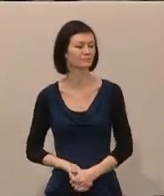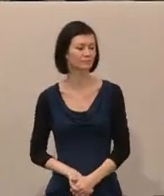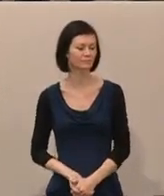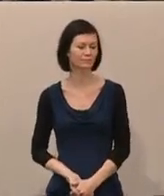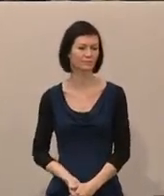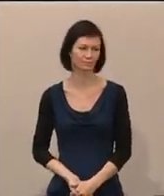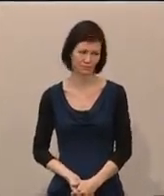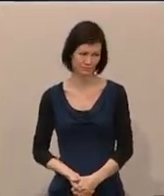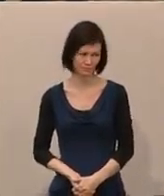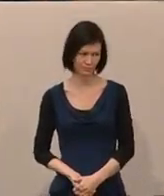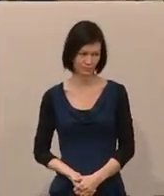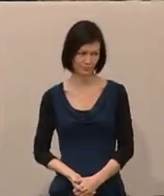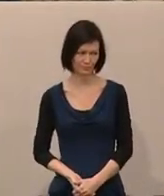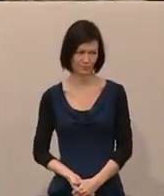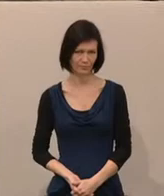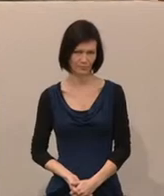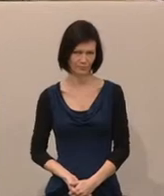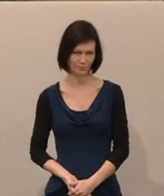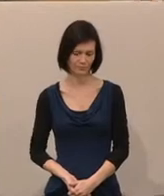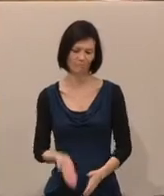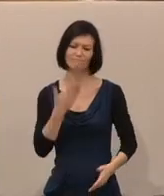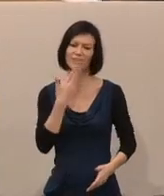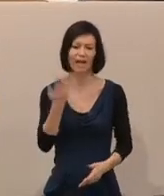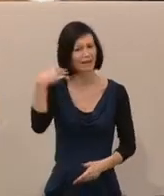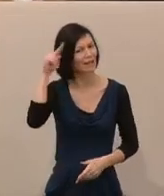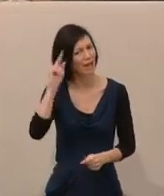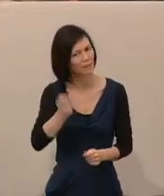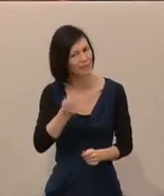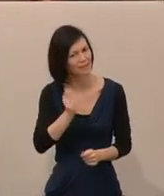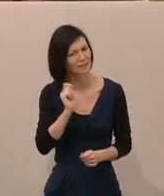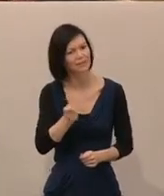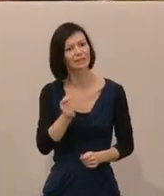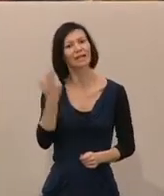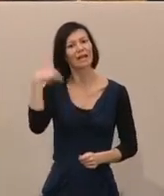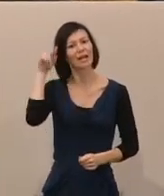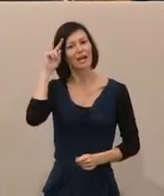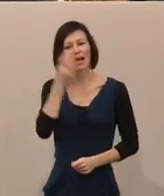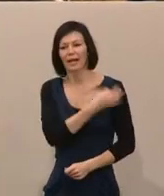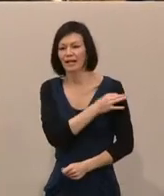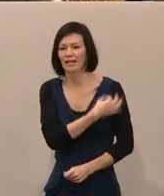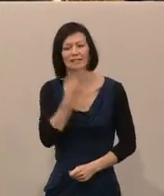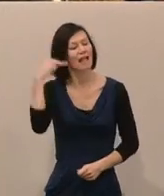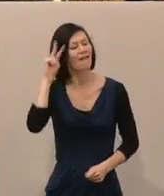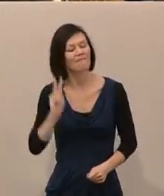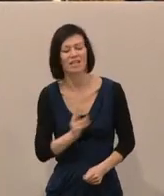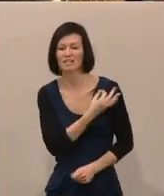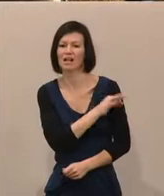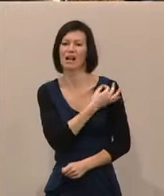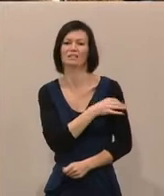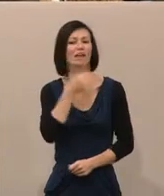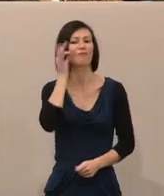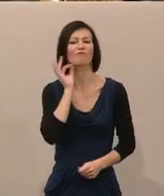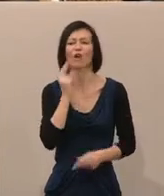Der Clubobmann der Liste jetzt. Danke, Herr Präsident, Herr Kanzler, Herr Vizekanzler, Frau Staatssekretärin, Hohes